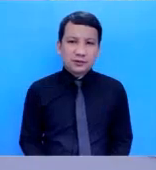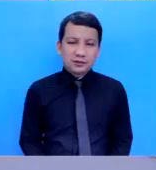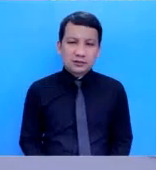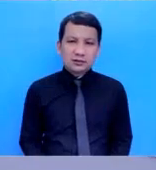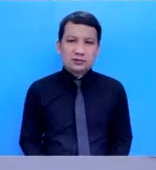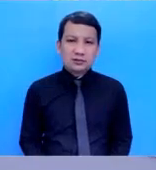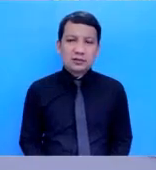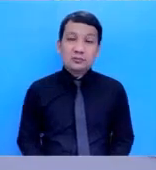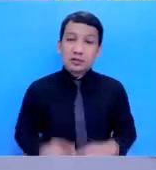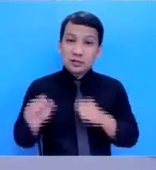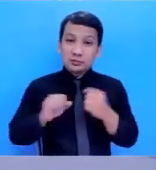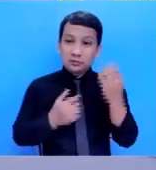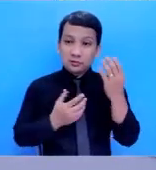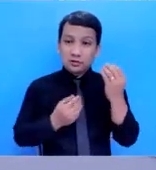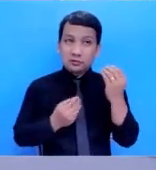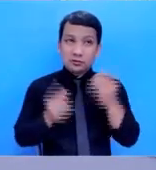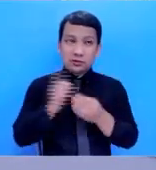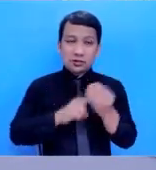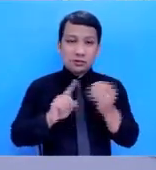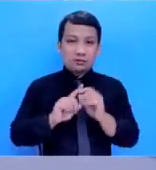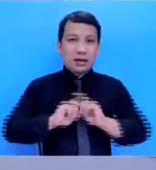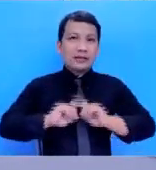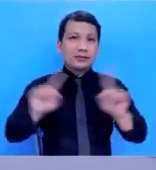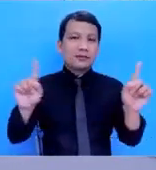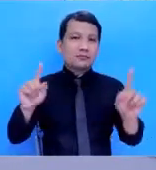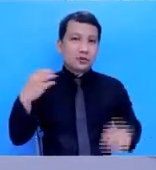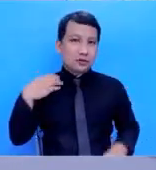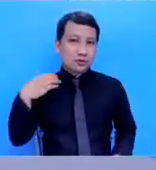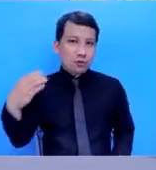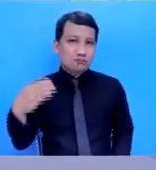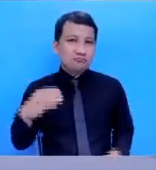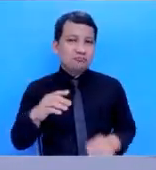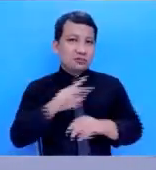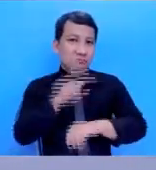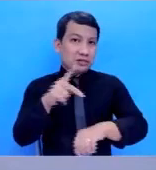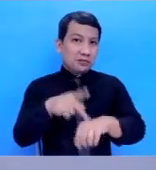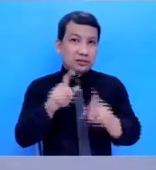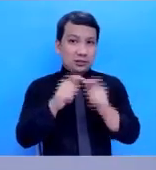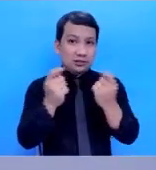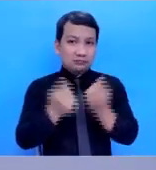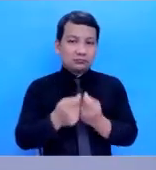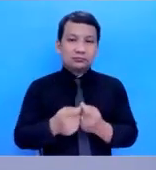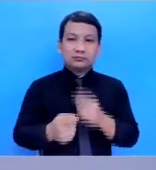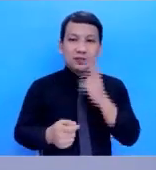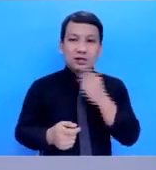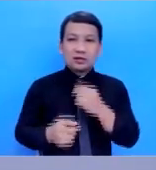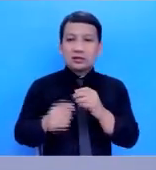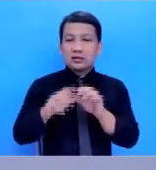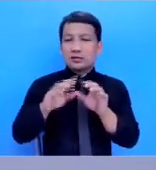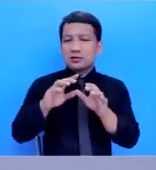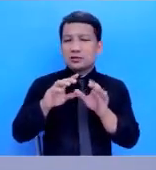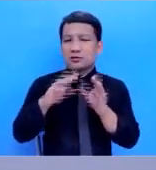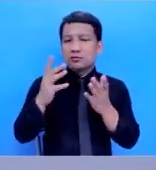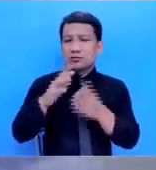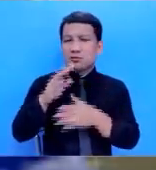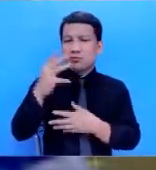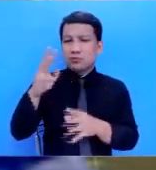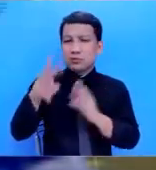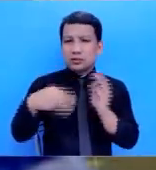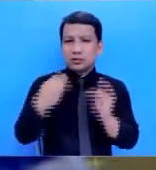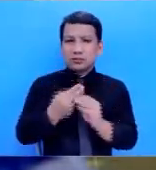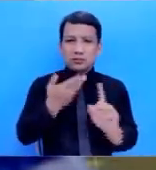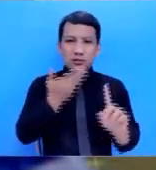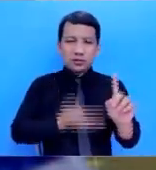Sports update po tayo. Ibang coach ang hahawak sa Gilas Pilipinas sa third window ng FIBA World Cup Asian Qualifiers. Pinangalanan ng